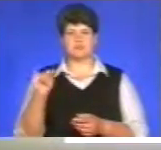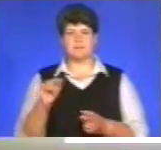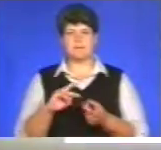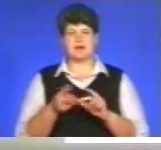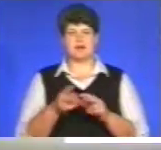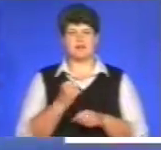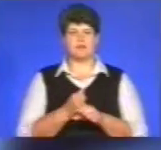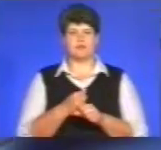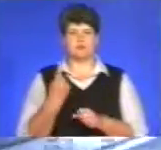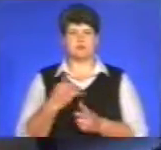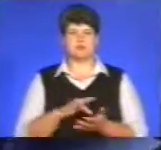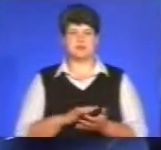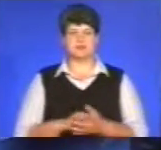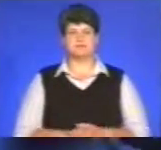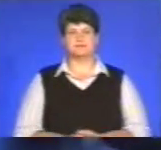центрі.